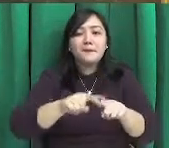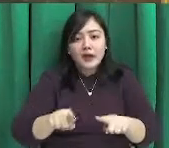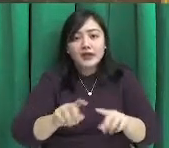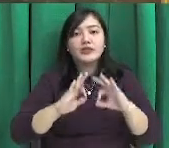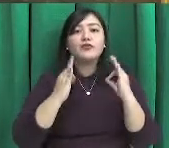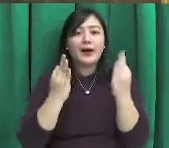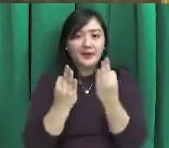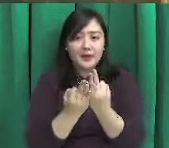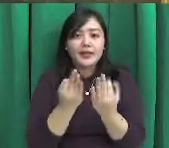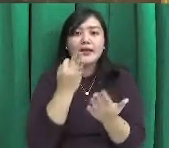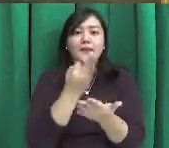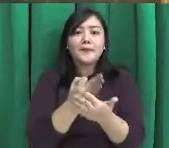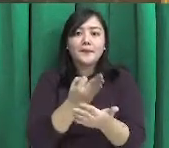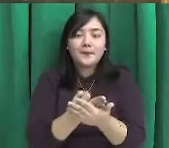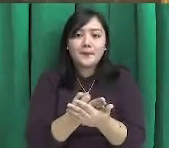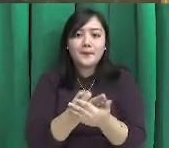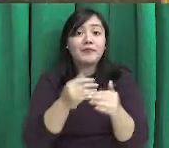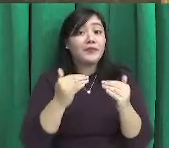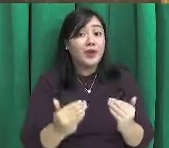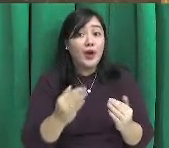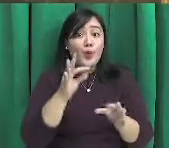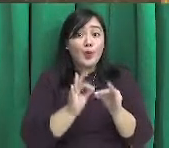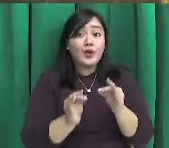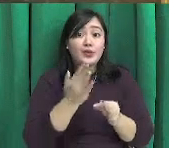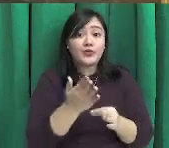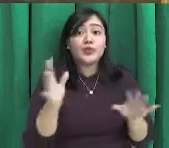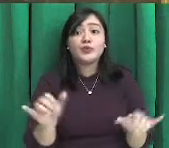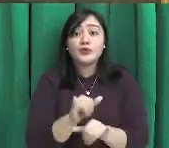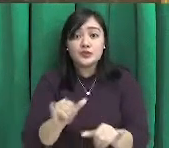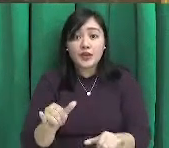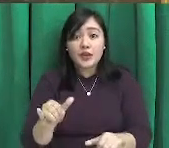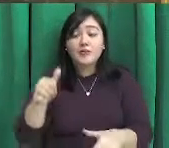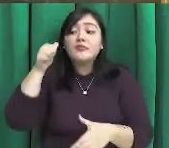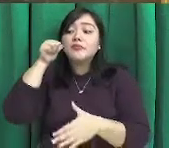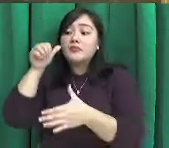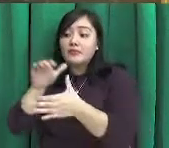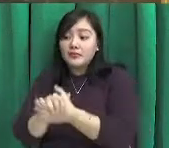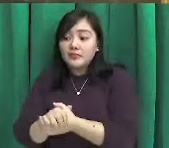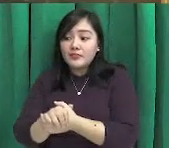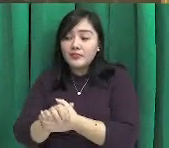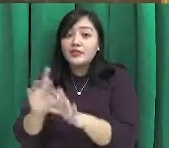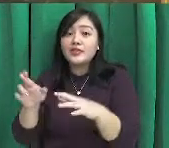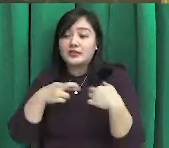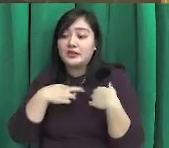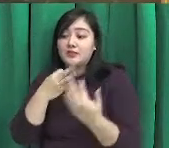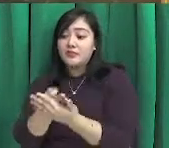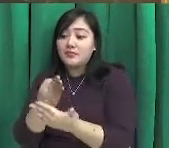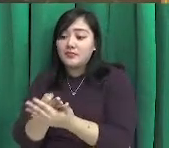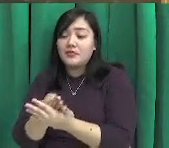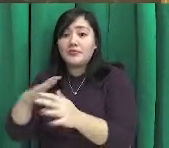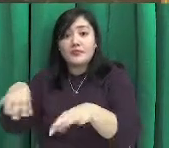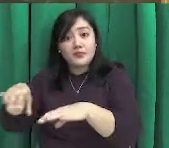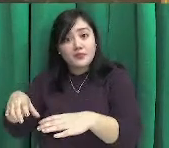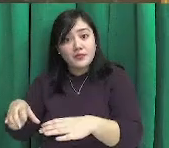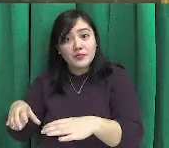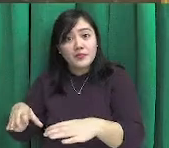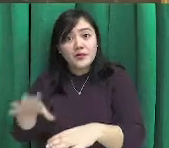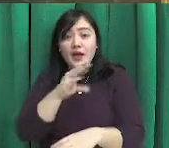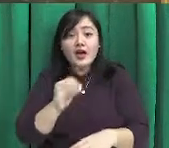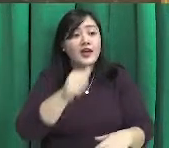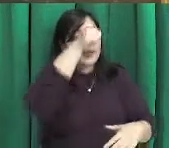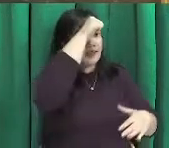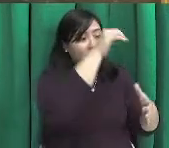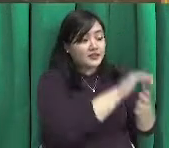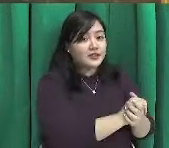rito. Ngayon, kung parehas kayo may sweldo ng ganyan, ay pagsamahin nyo, kasi ang tawag dyan, hindi na yan pera ni Mr.